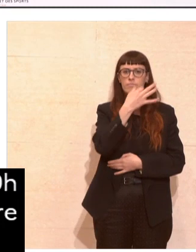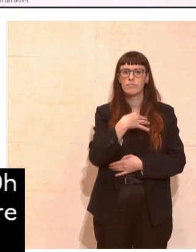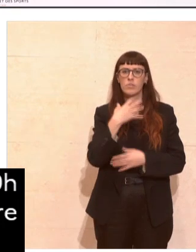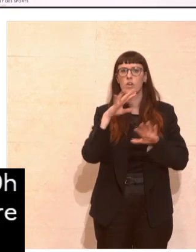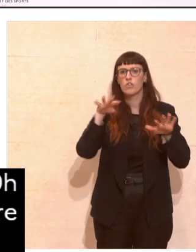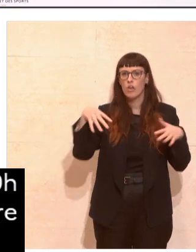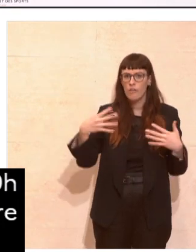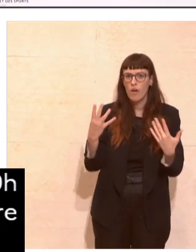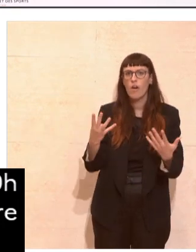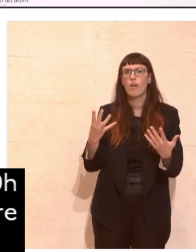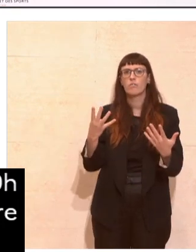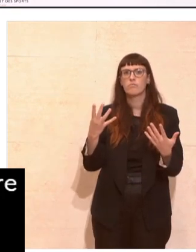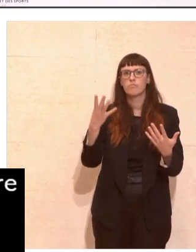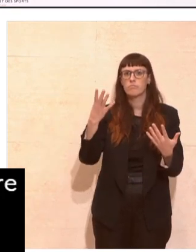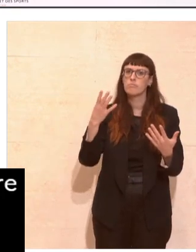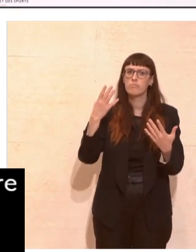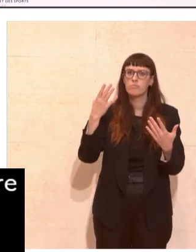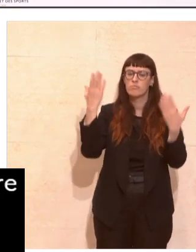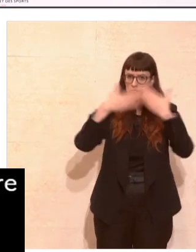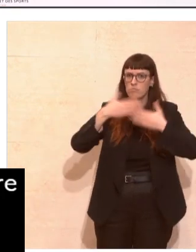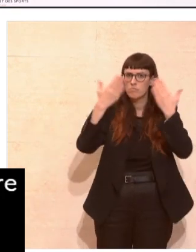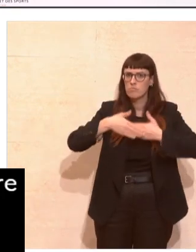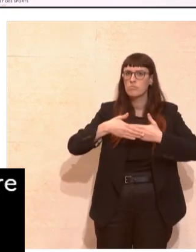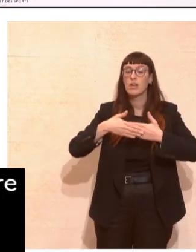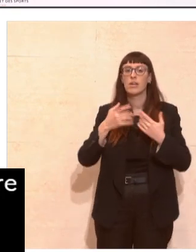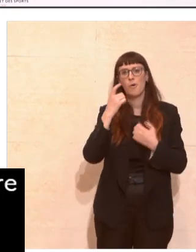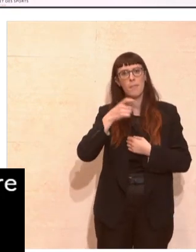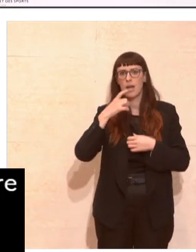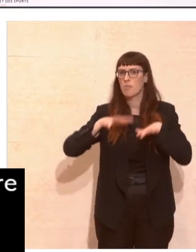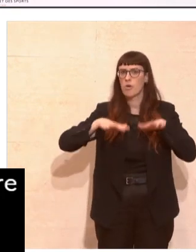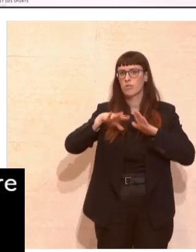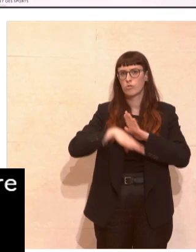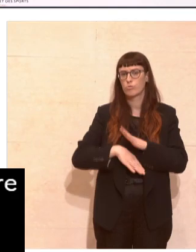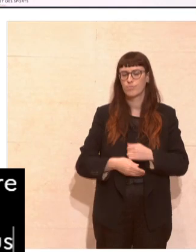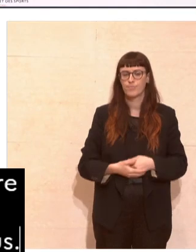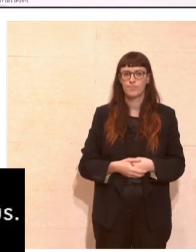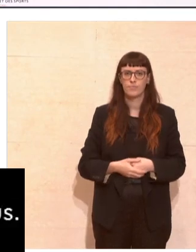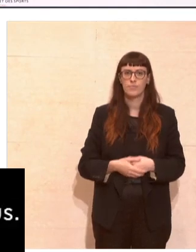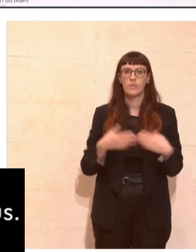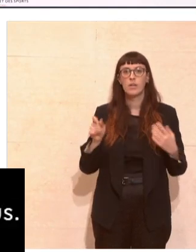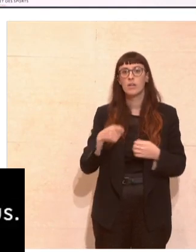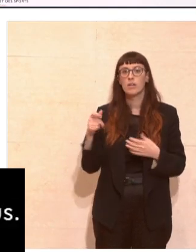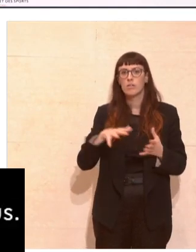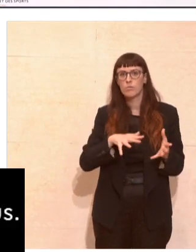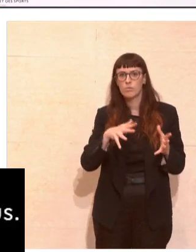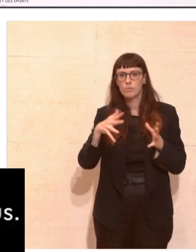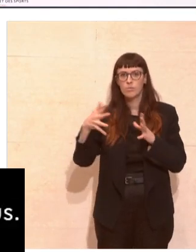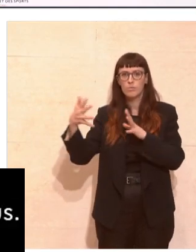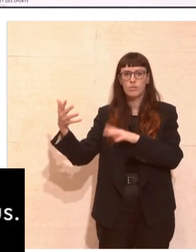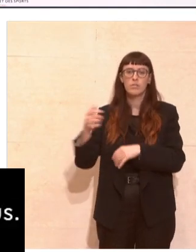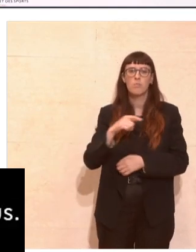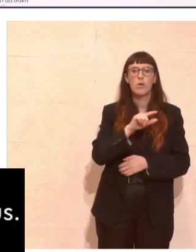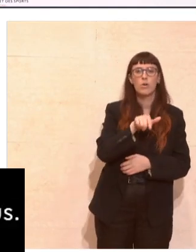heures de sommeil par nuit en général, et on voit qu'en moyenne, ils sont bien en dessous. Plus on avance en âge, moins on dort. On voit que les 12-13 ans dorment moins